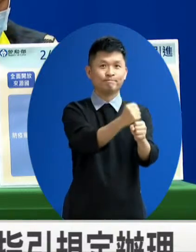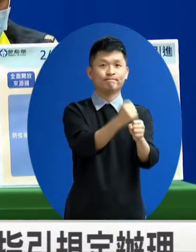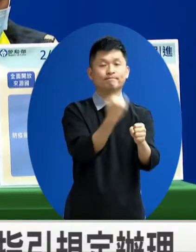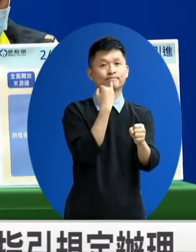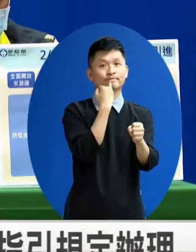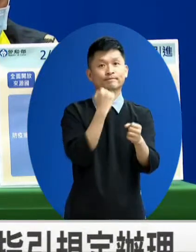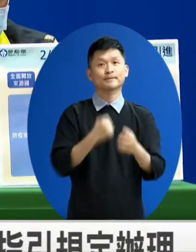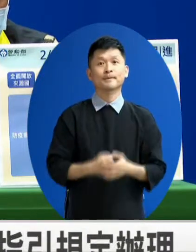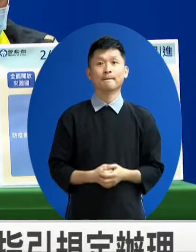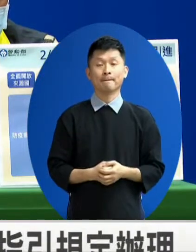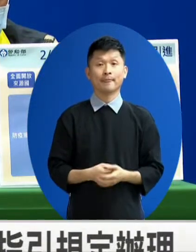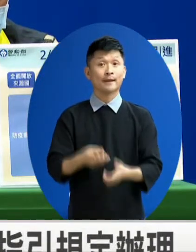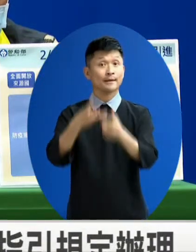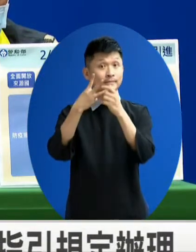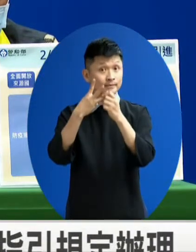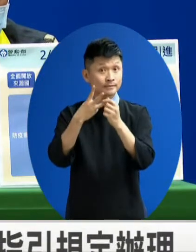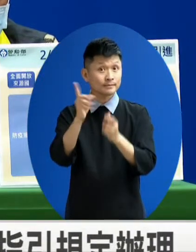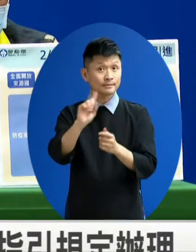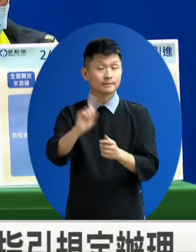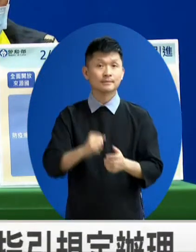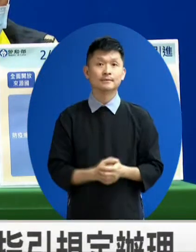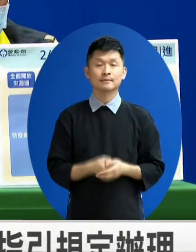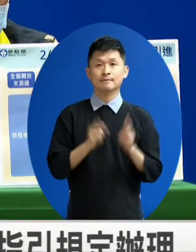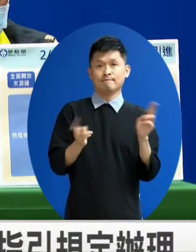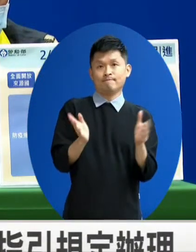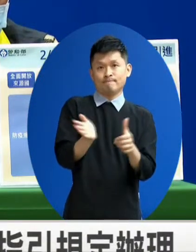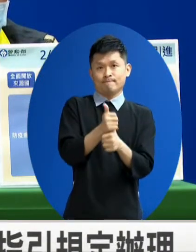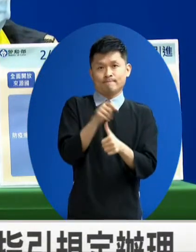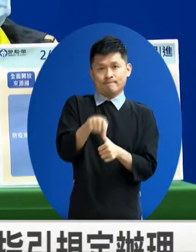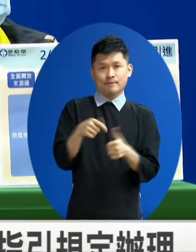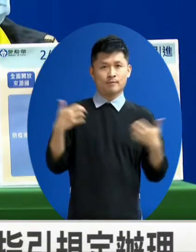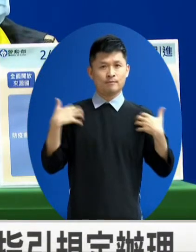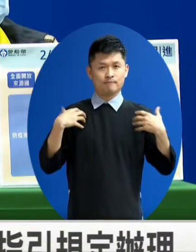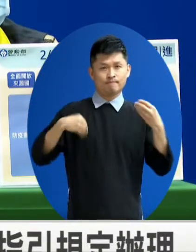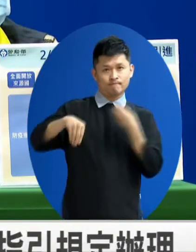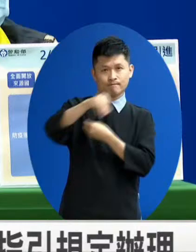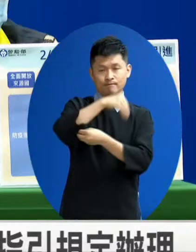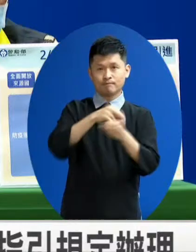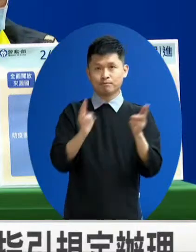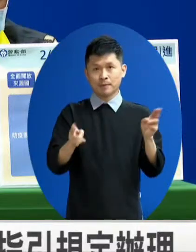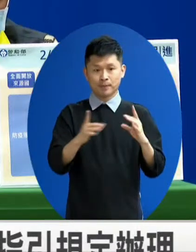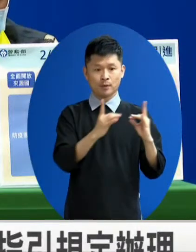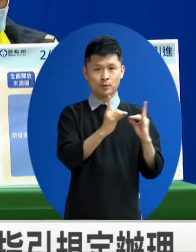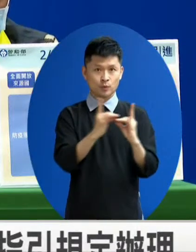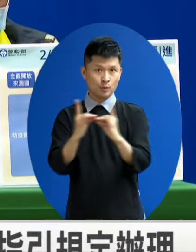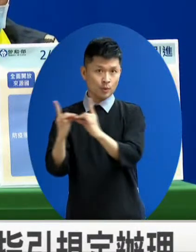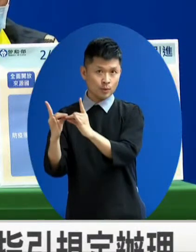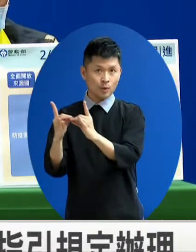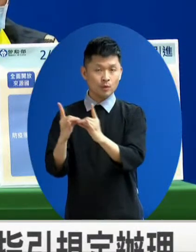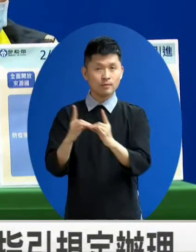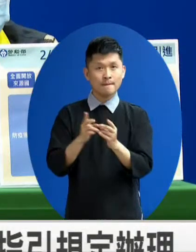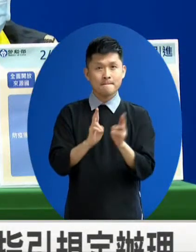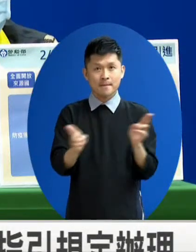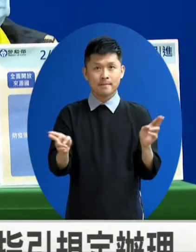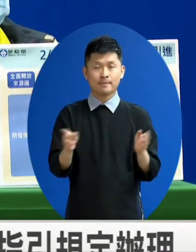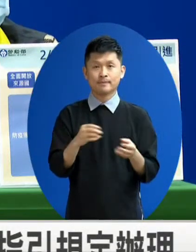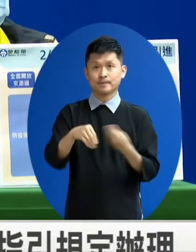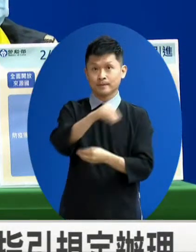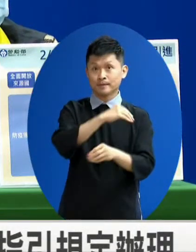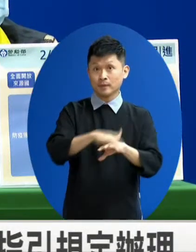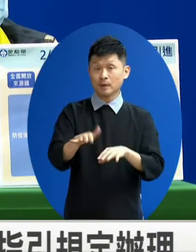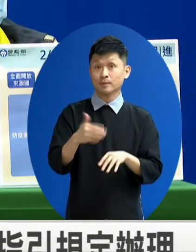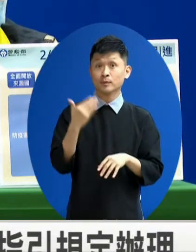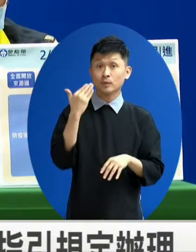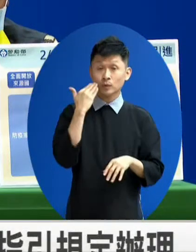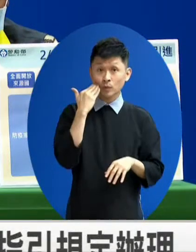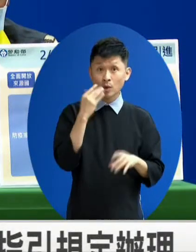点。那第三点说明，指挥中心会统筹调度集中检疫的床位。那如果有释出